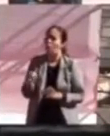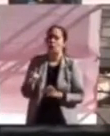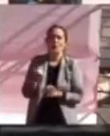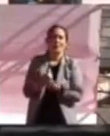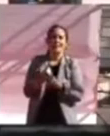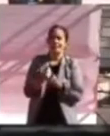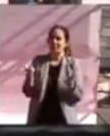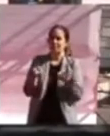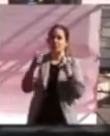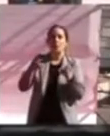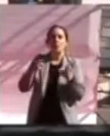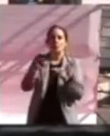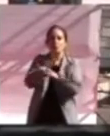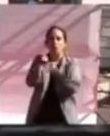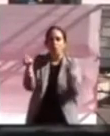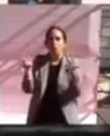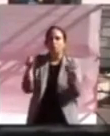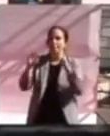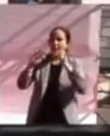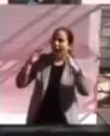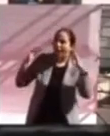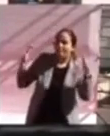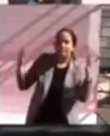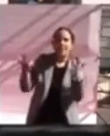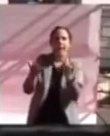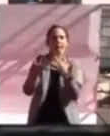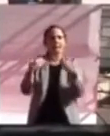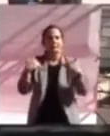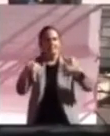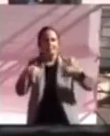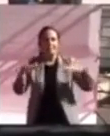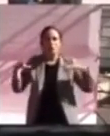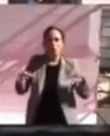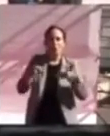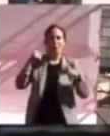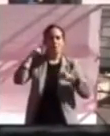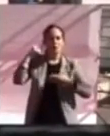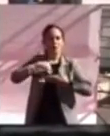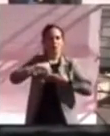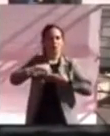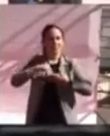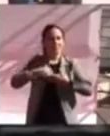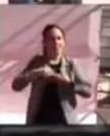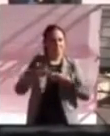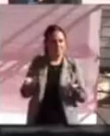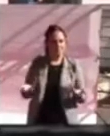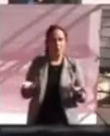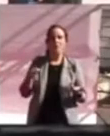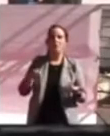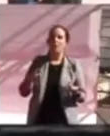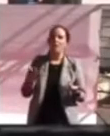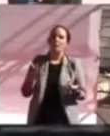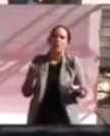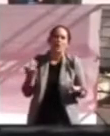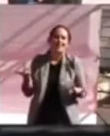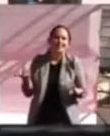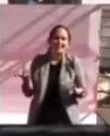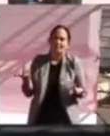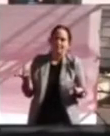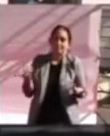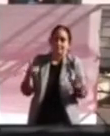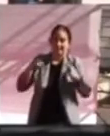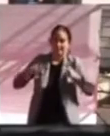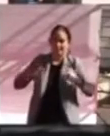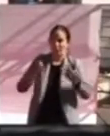consapevolezza e oggi è difficile dire no a chi si alzerà e si alzerà spero insieme a voi per